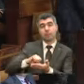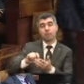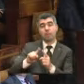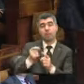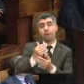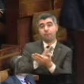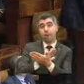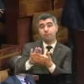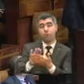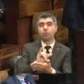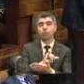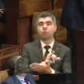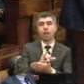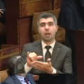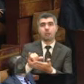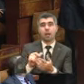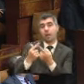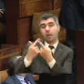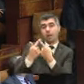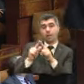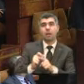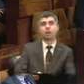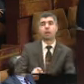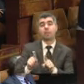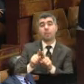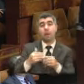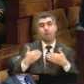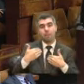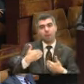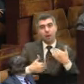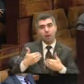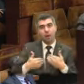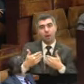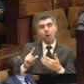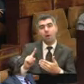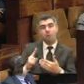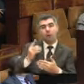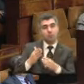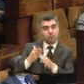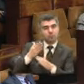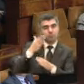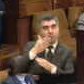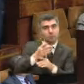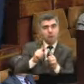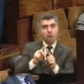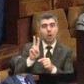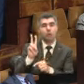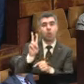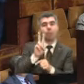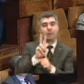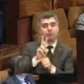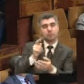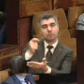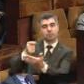ديالها ودرت واحد الحواجز فولادية اللي كتمنع أن ذوي الاحتياجات الخاصة من الولوج لهذا الحافلات. السيدة